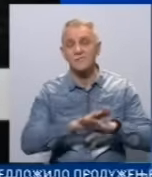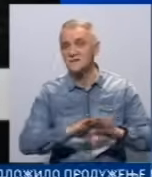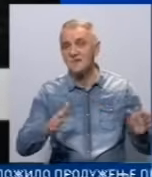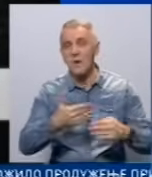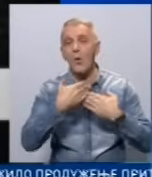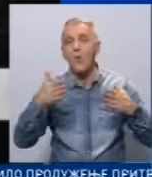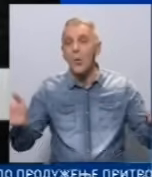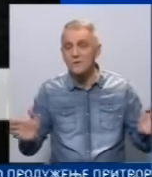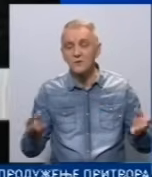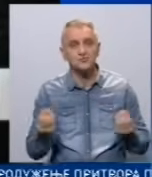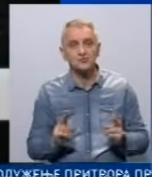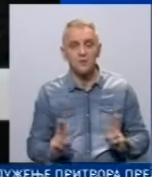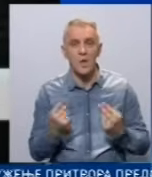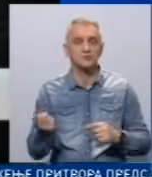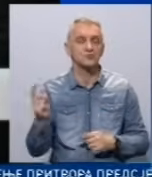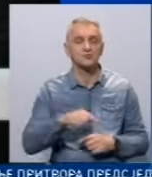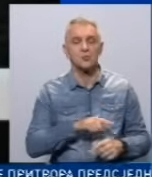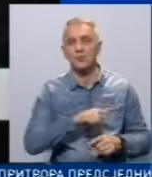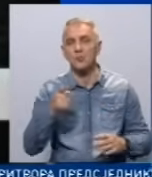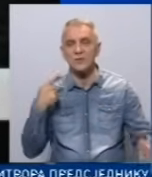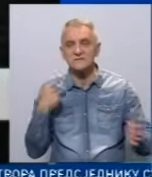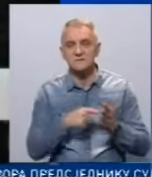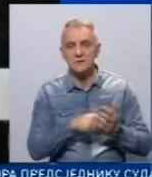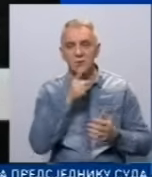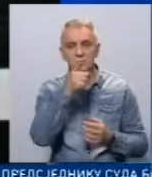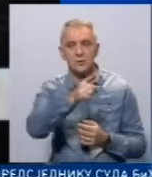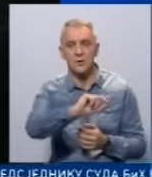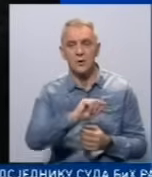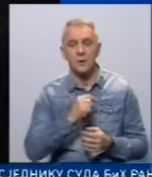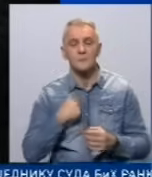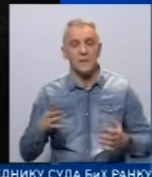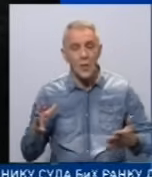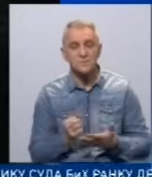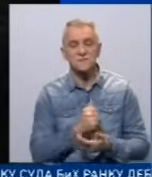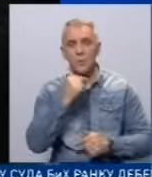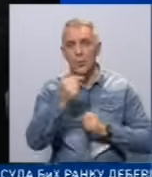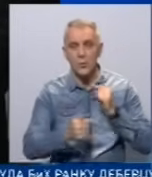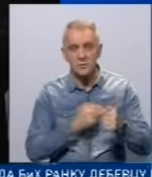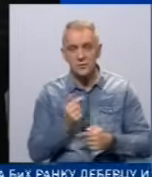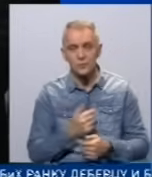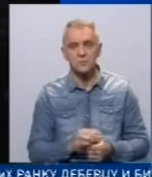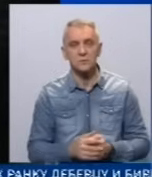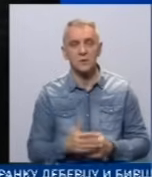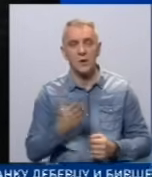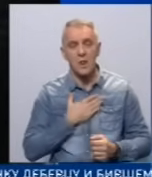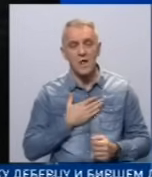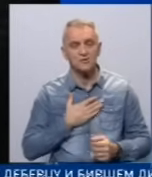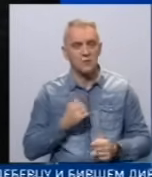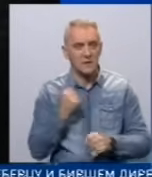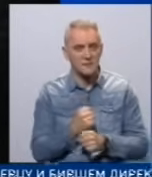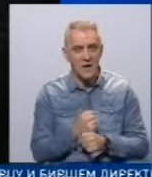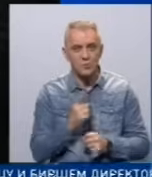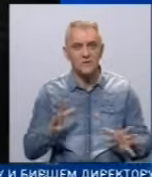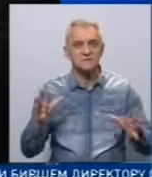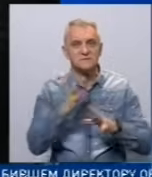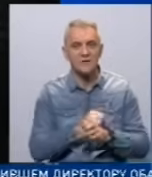bi što lakše došlo do cilja, a to je da ostvarimo kontinuitet u našem funkcionisanju i završimo